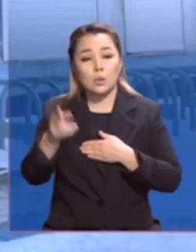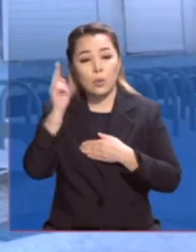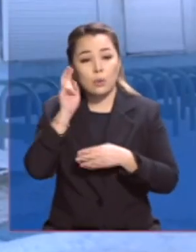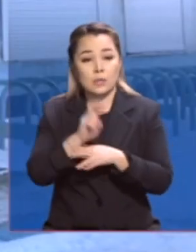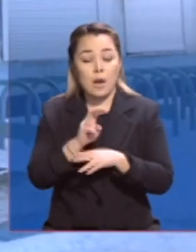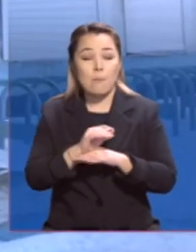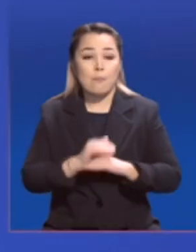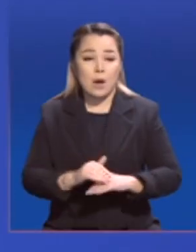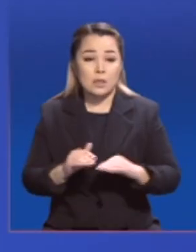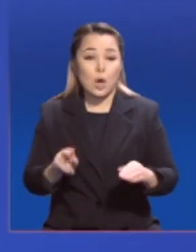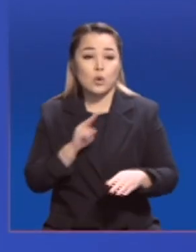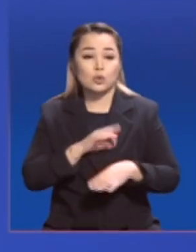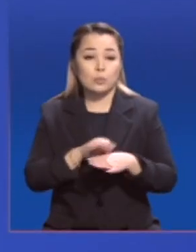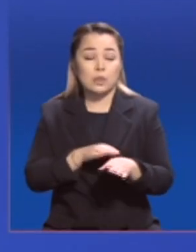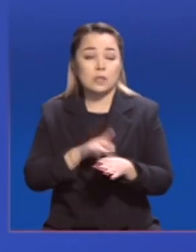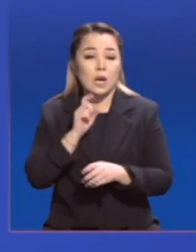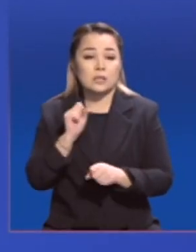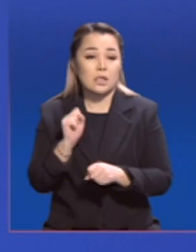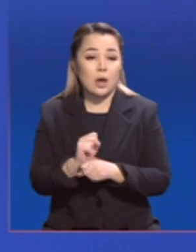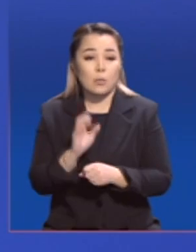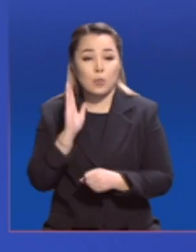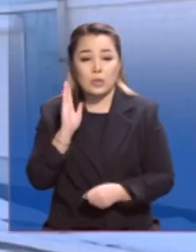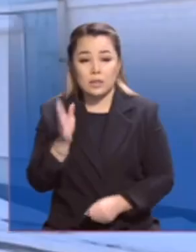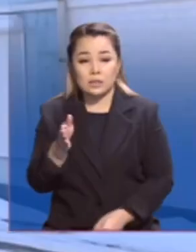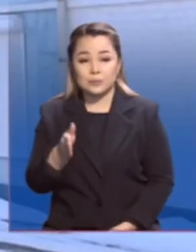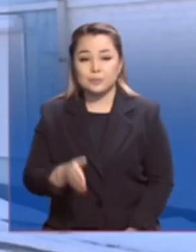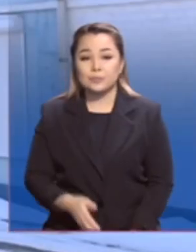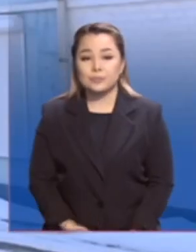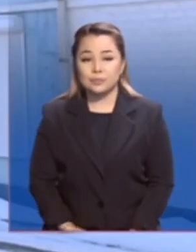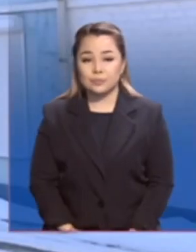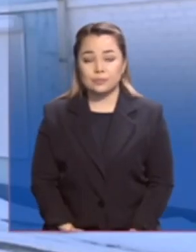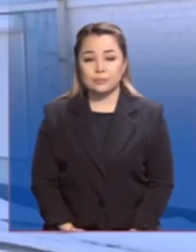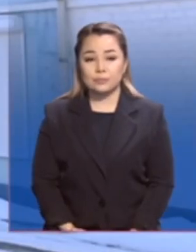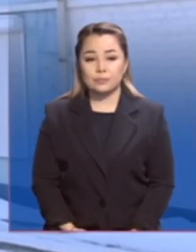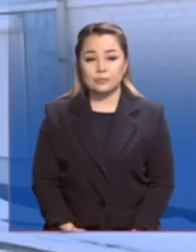ал балабақшалардың жұмысы уақытша тоқтатылады. Болат Аманбаев, Ерлан Омашев, Апта.